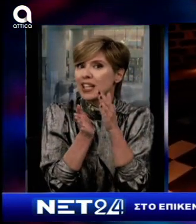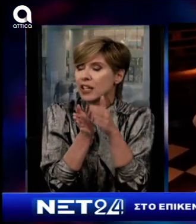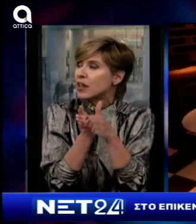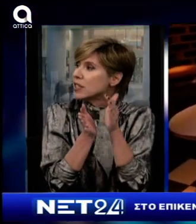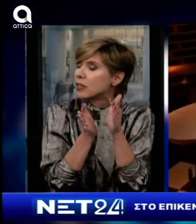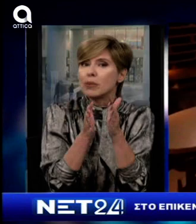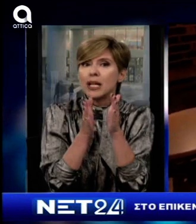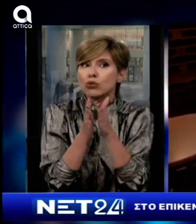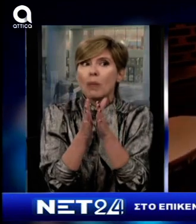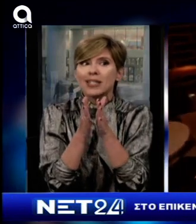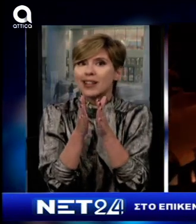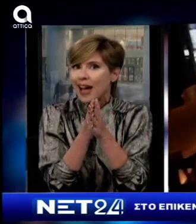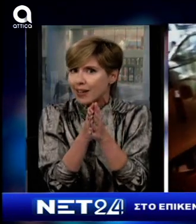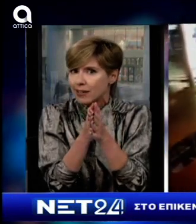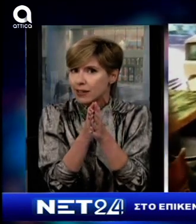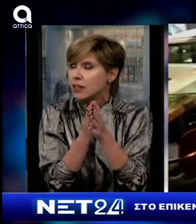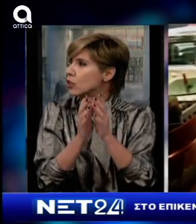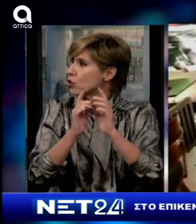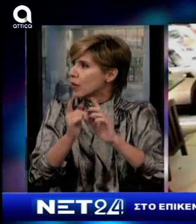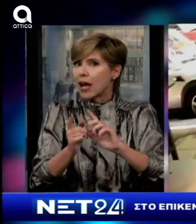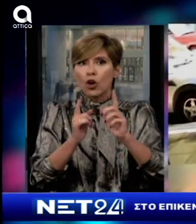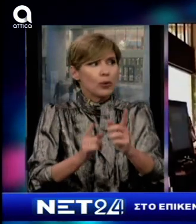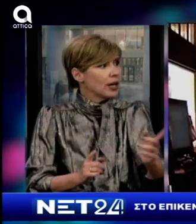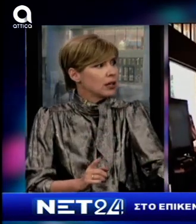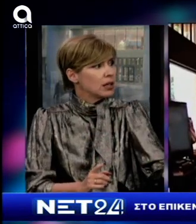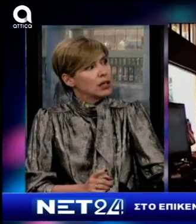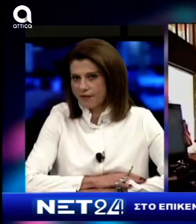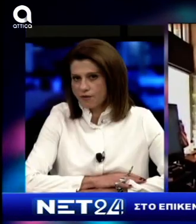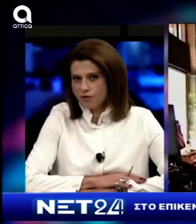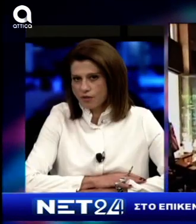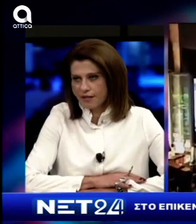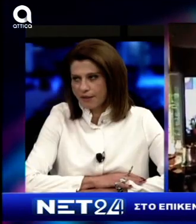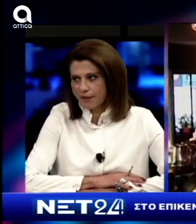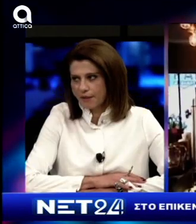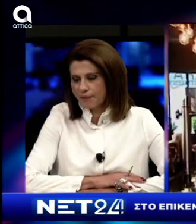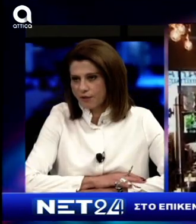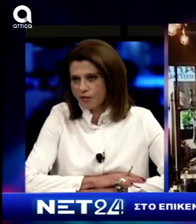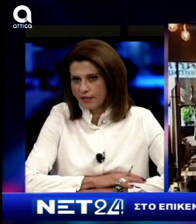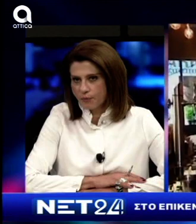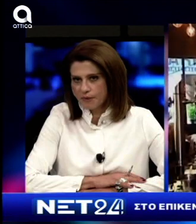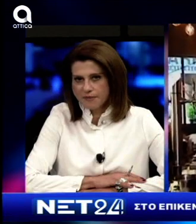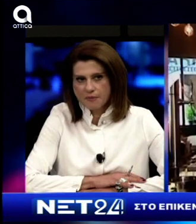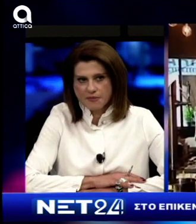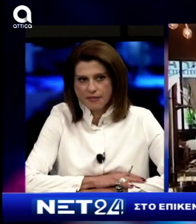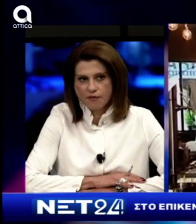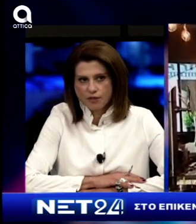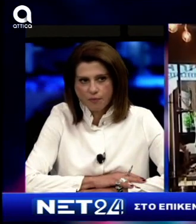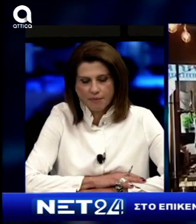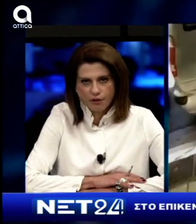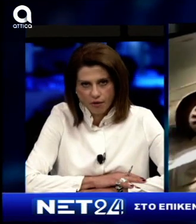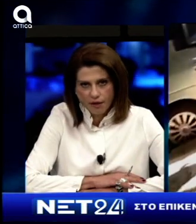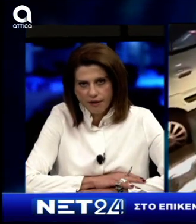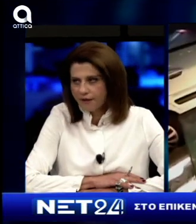χρησιμοποιήσει τα 37 δισεκατομμύρια το μαξιλάρι. Να πω ότι δεν είναι 37 δις βεβαίως, γιατί κάποια μέρος είναι τοποθετημένα στην Τράπεζα της Ελλάδος